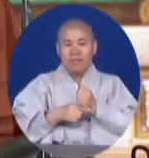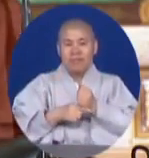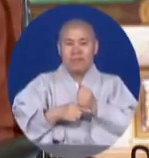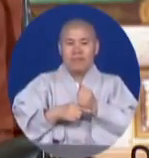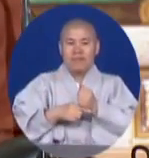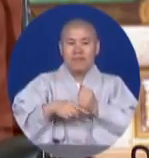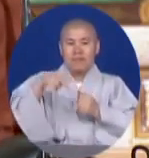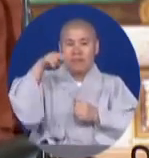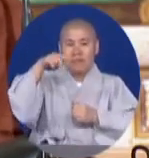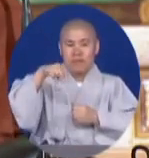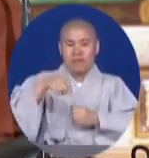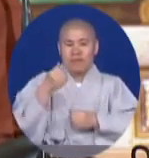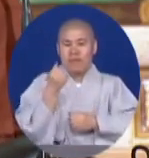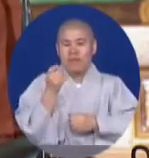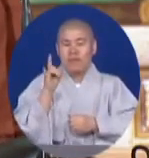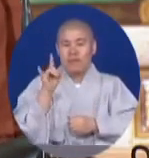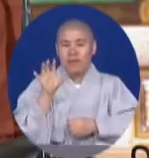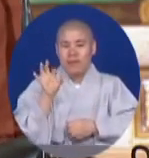수행이 참 중요하죠.